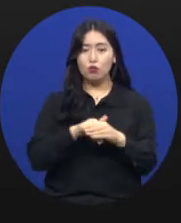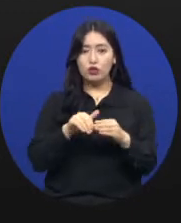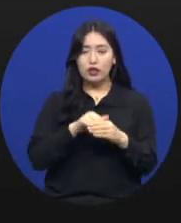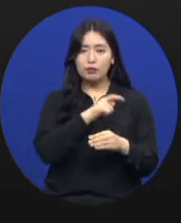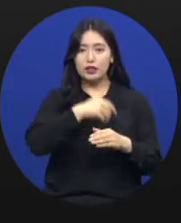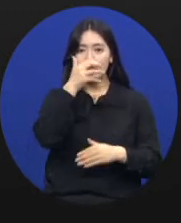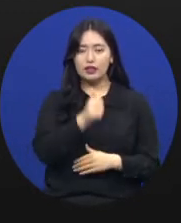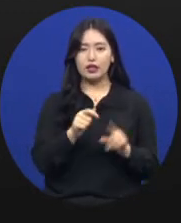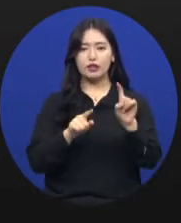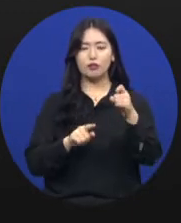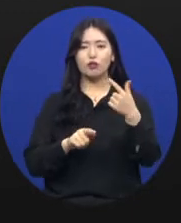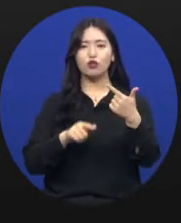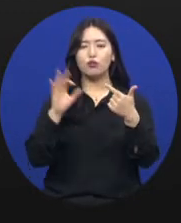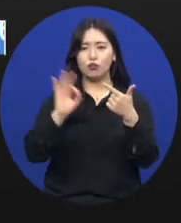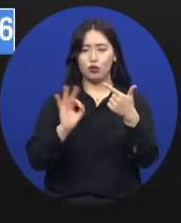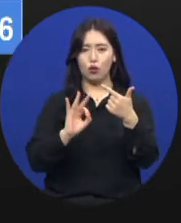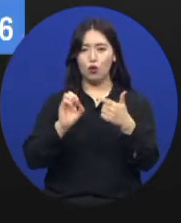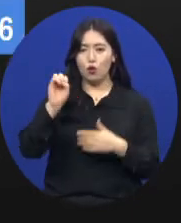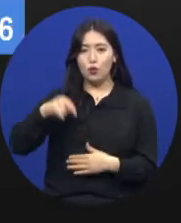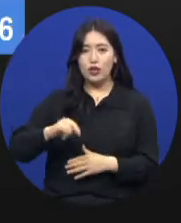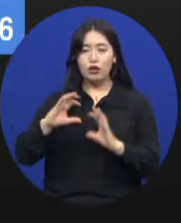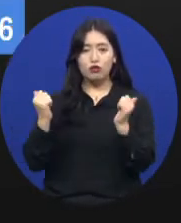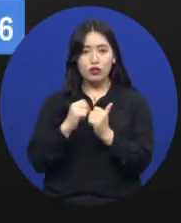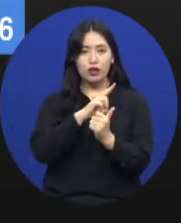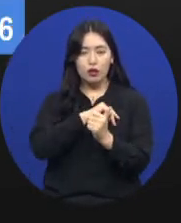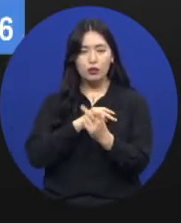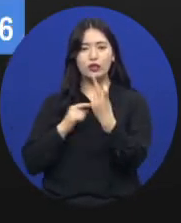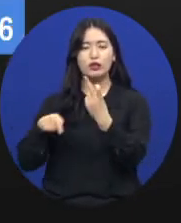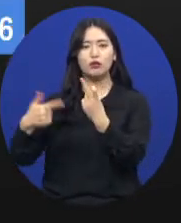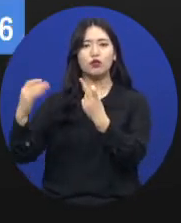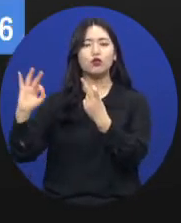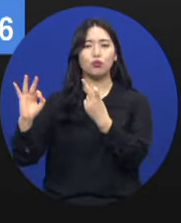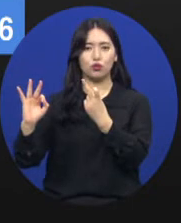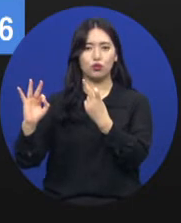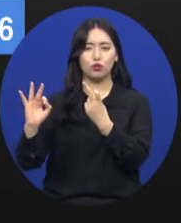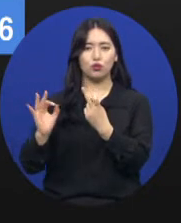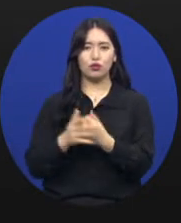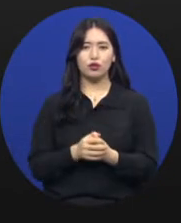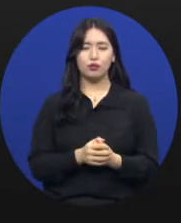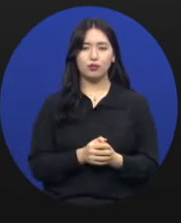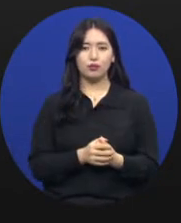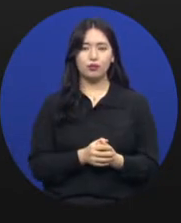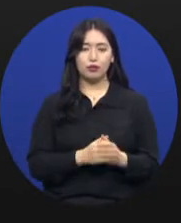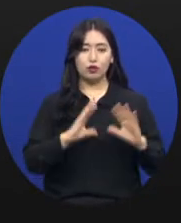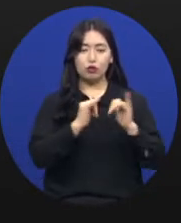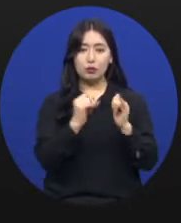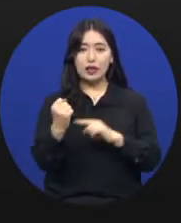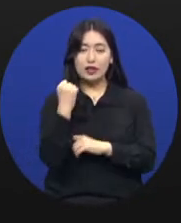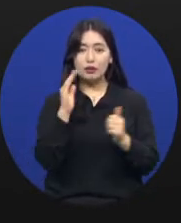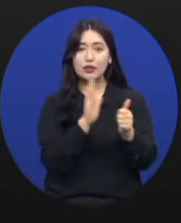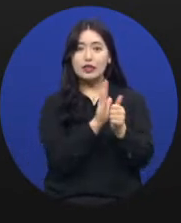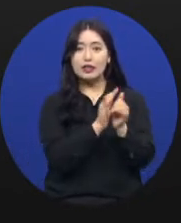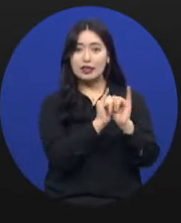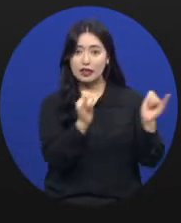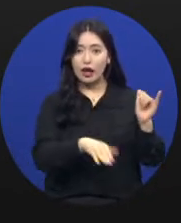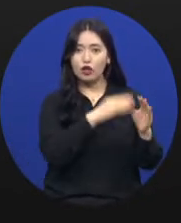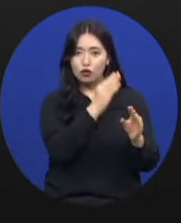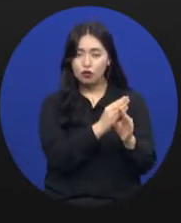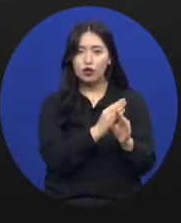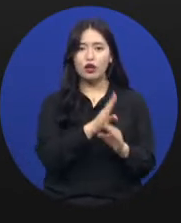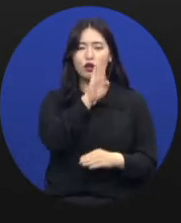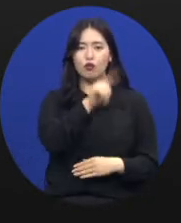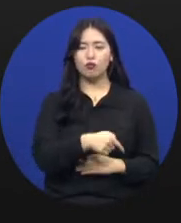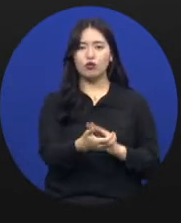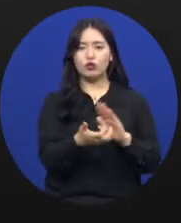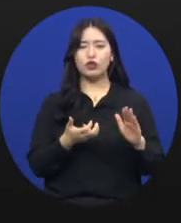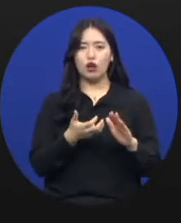이사장 16% 귀성 곤 국회의원 12.6% 순이었고 국민의 힌지 층에서는 부상